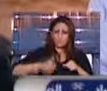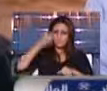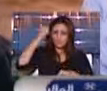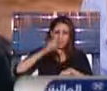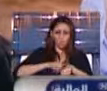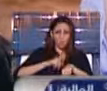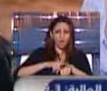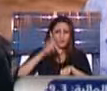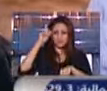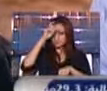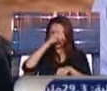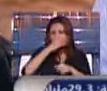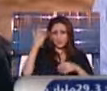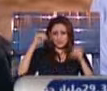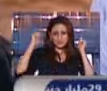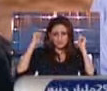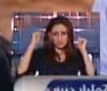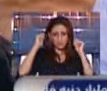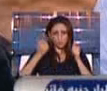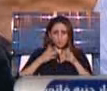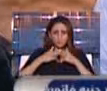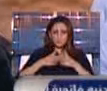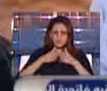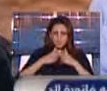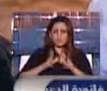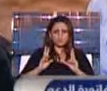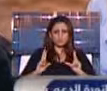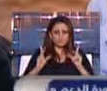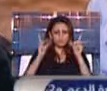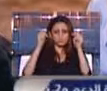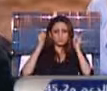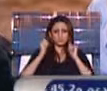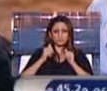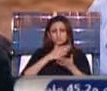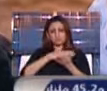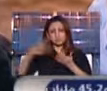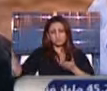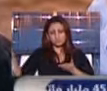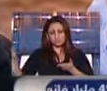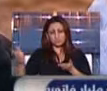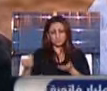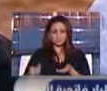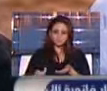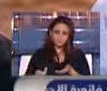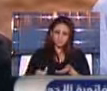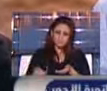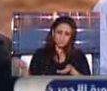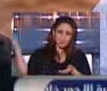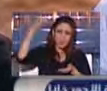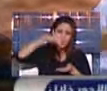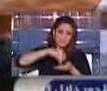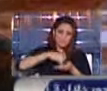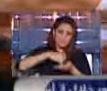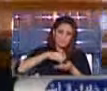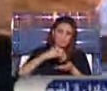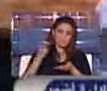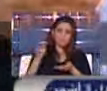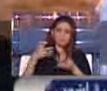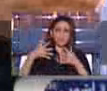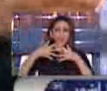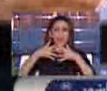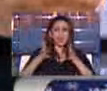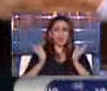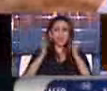صعب وهو وقت الثوره مسك السويس وعمل فيها انجازات جامده. لغوه وجابوا احد اعضاء حزب